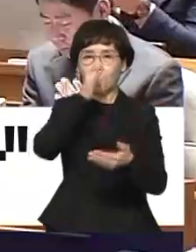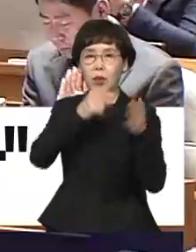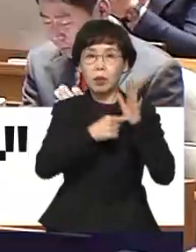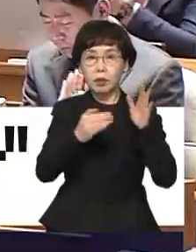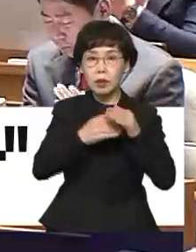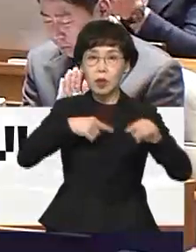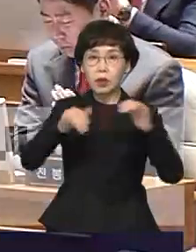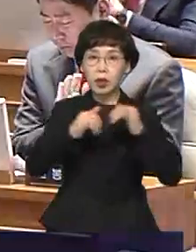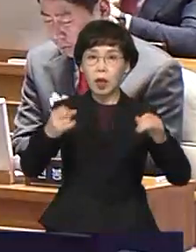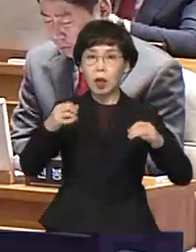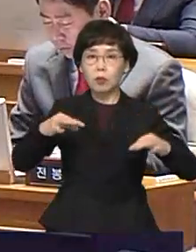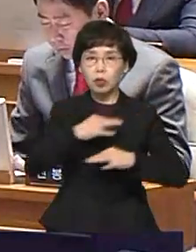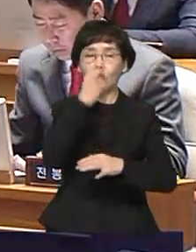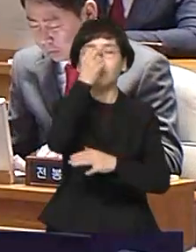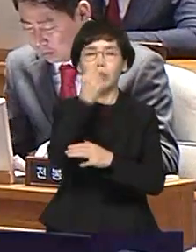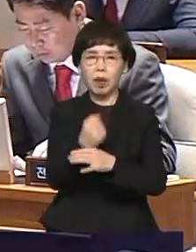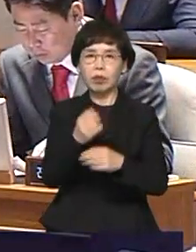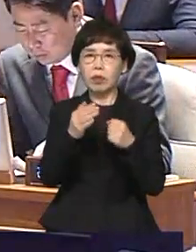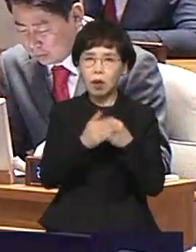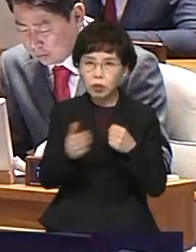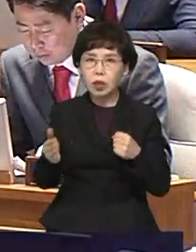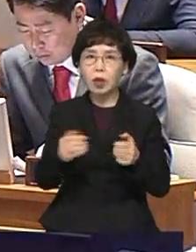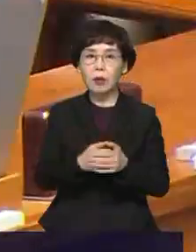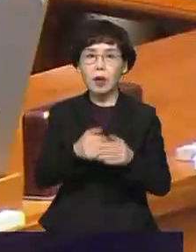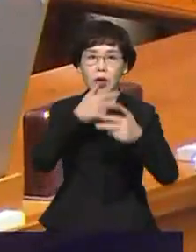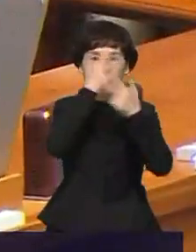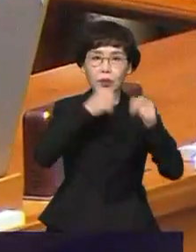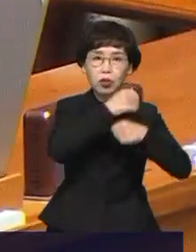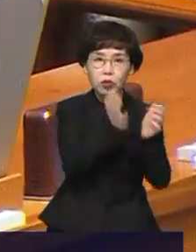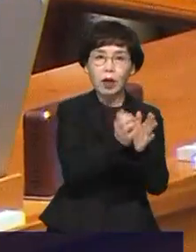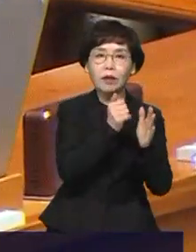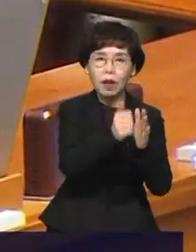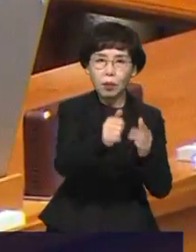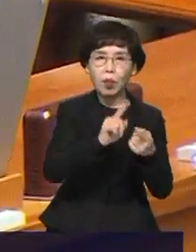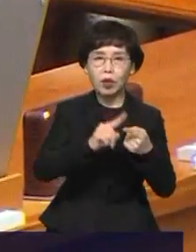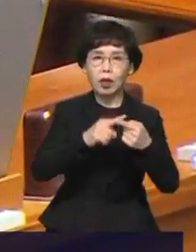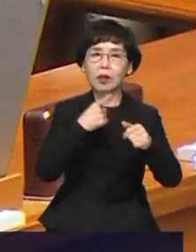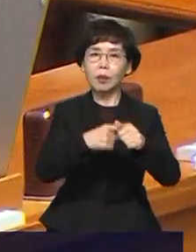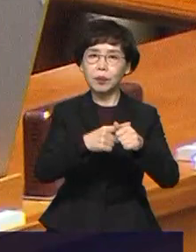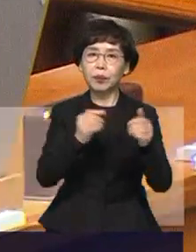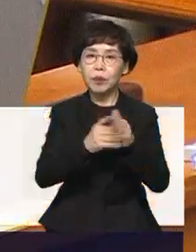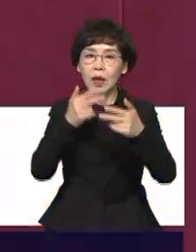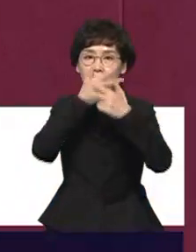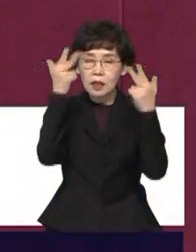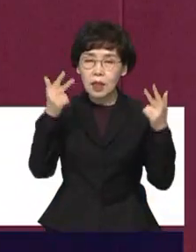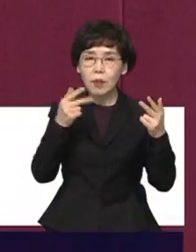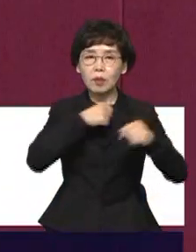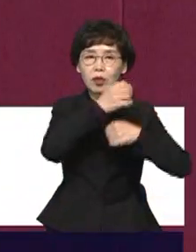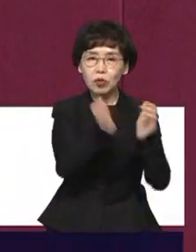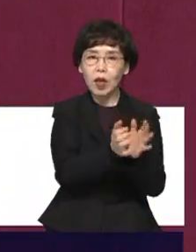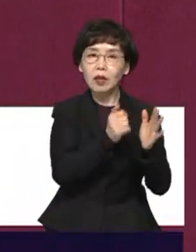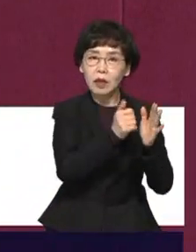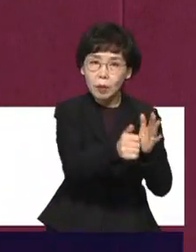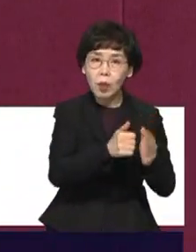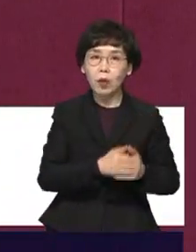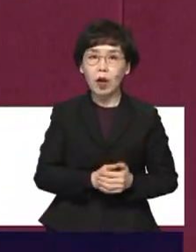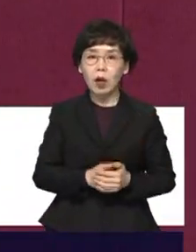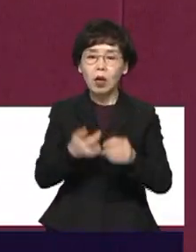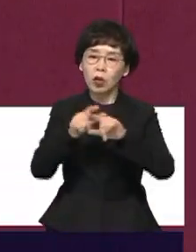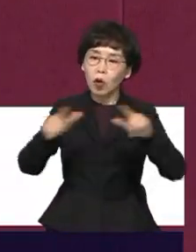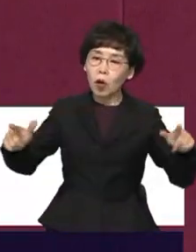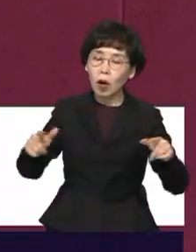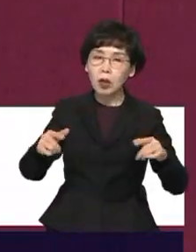정치인의 부정부패를 이유로 내세우며 이재명 민주당 대표를 겨냥했습니다. 이재명 더불어민주당 대표가 여러